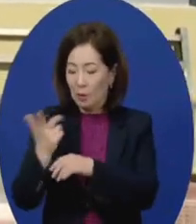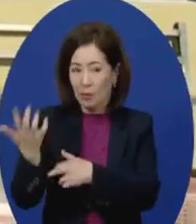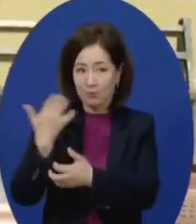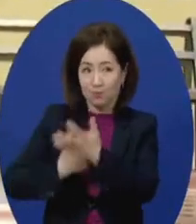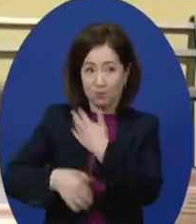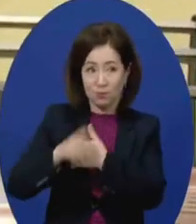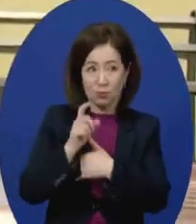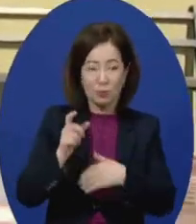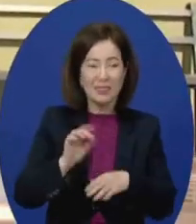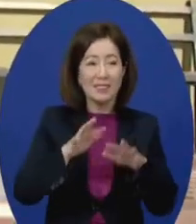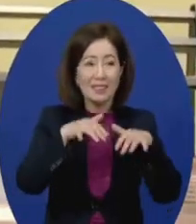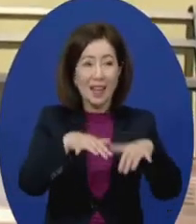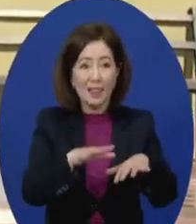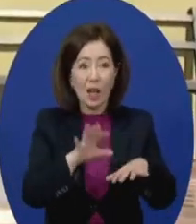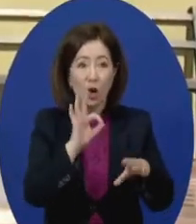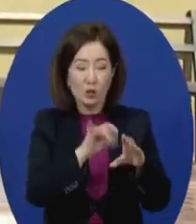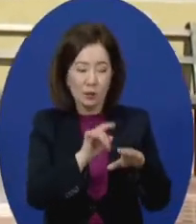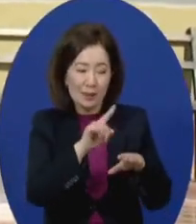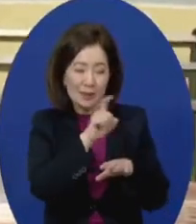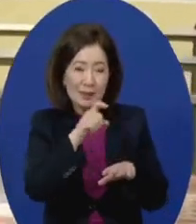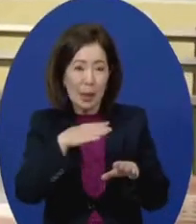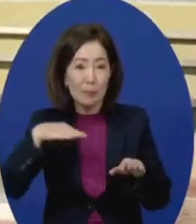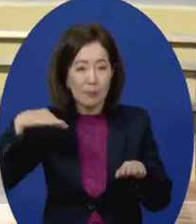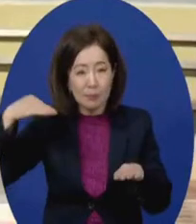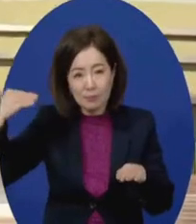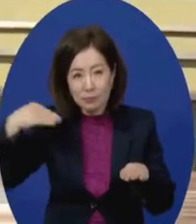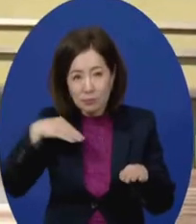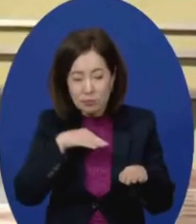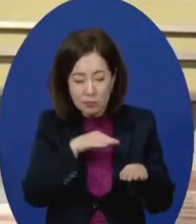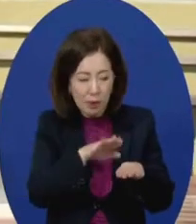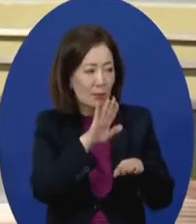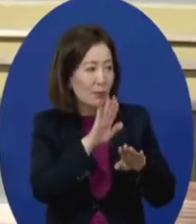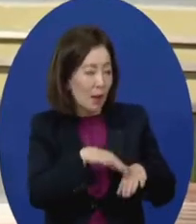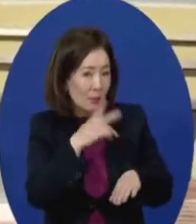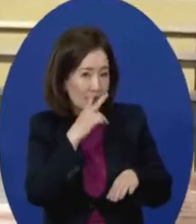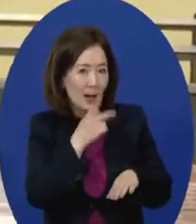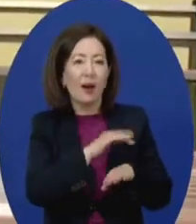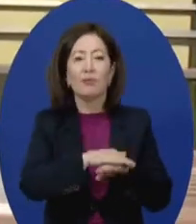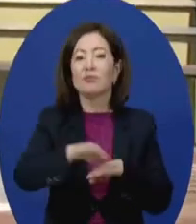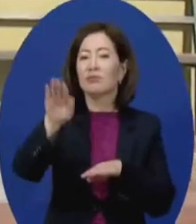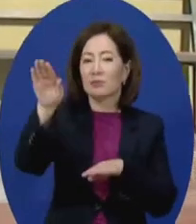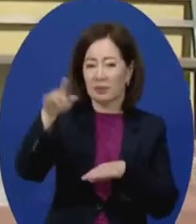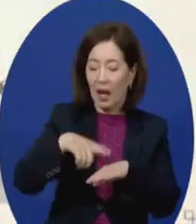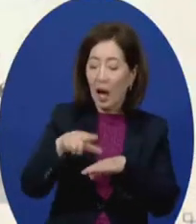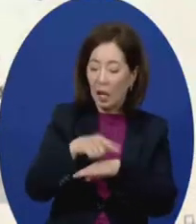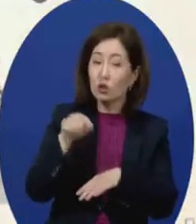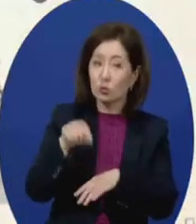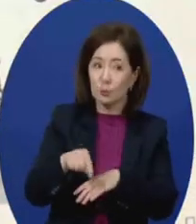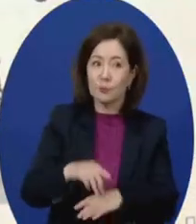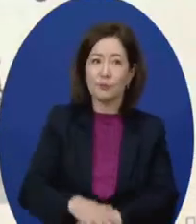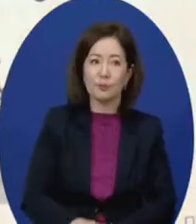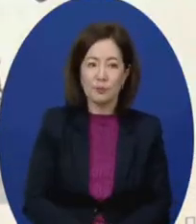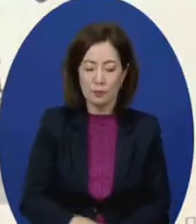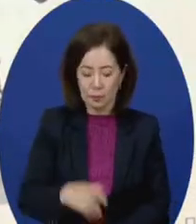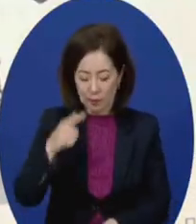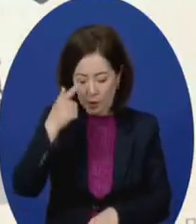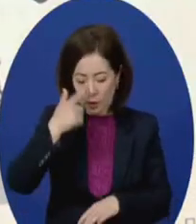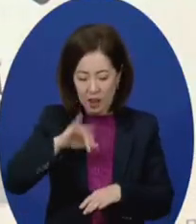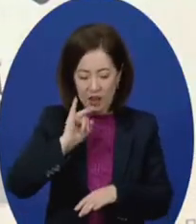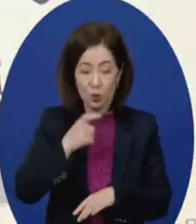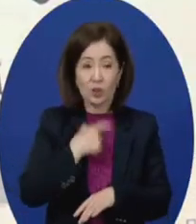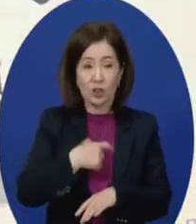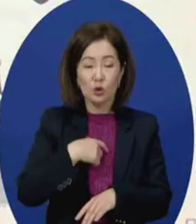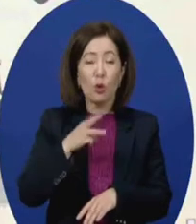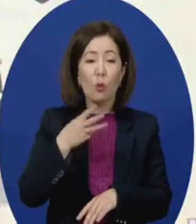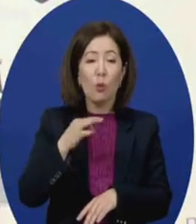ирж байгаа хүмүүс одоо далаа явж байгаа хүмүүсийн зам яг замын үдээд гацрах газрын нэг болсон байгаа. Улсын хурлын гишүүн